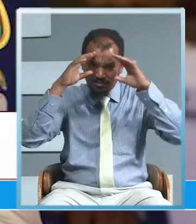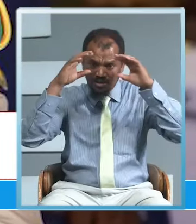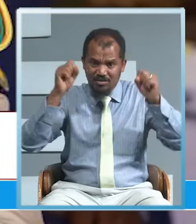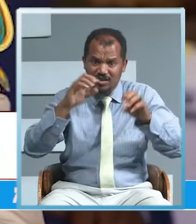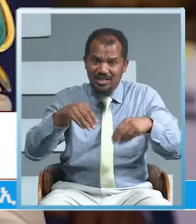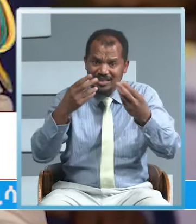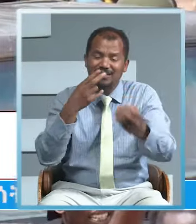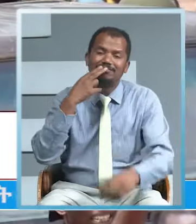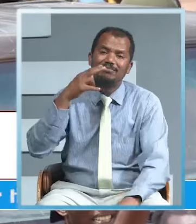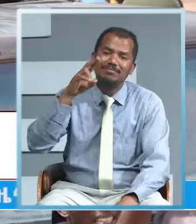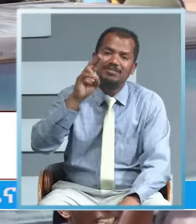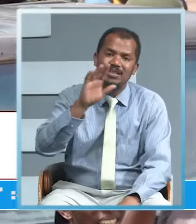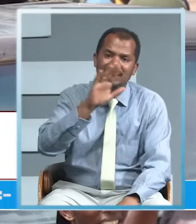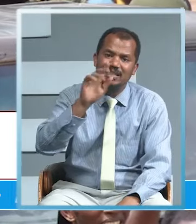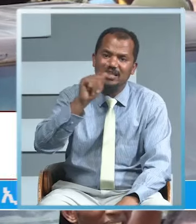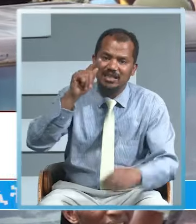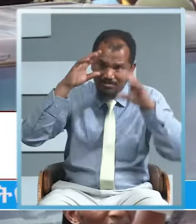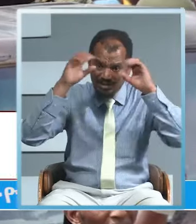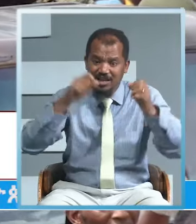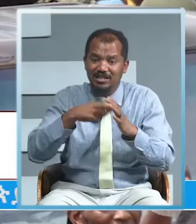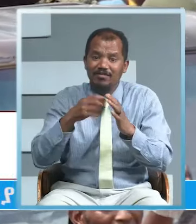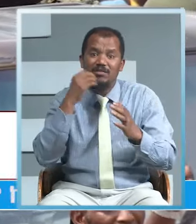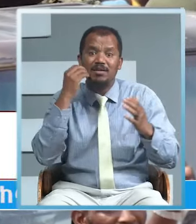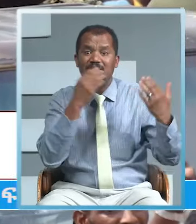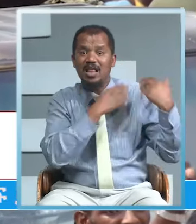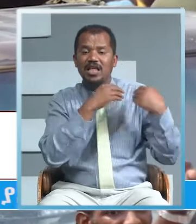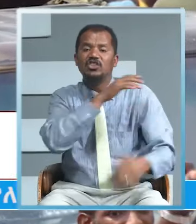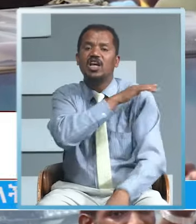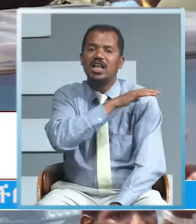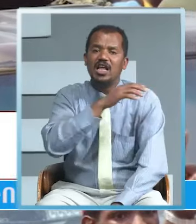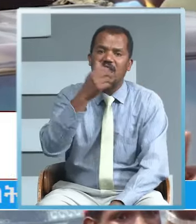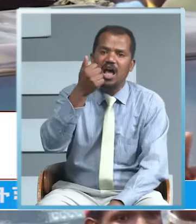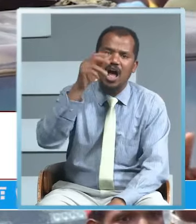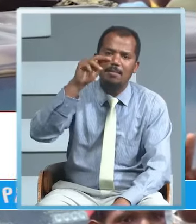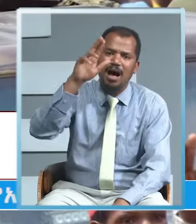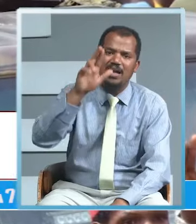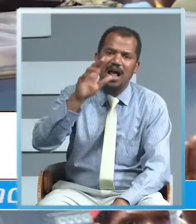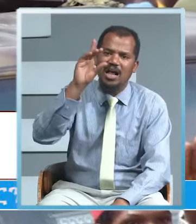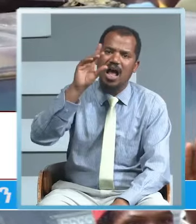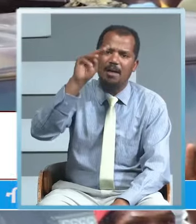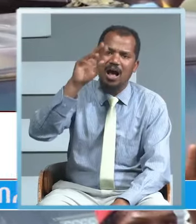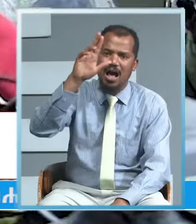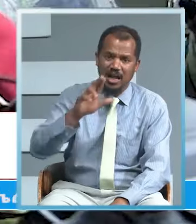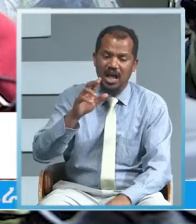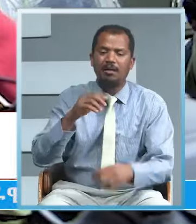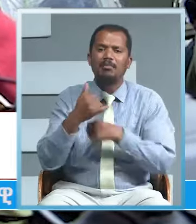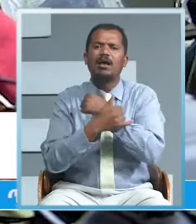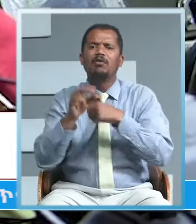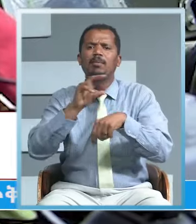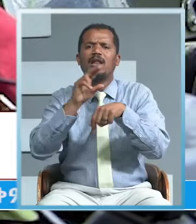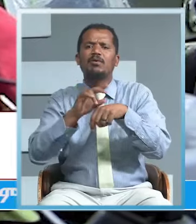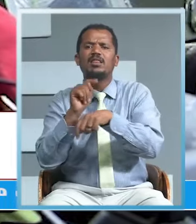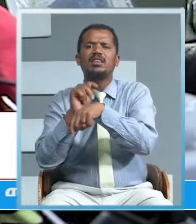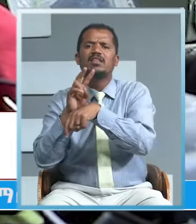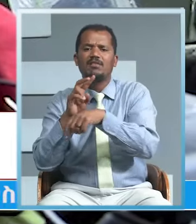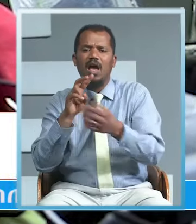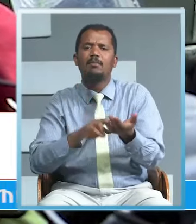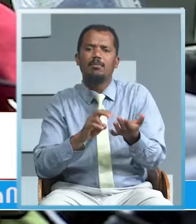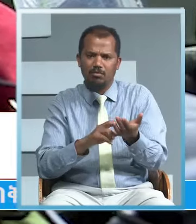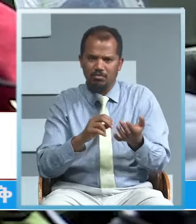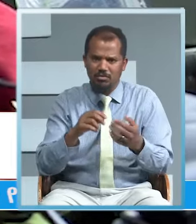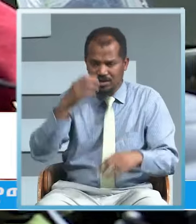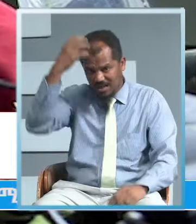በፕሬዝዳንቱ የተሰጠውን ትዕዛዝ የጊኒው ፕሬዝዳንት ጽፈት ቤት ኃላፊ ብርጋደር ጀነራል አማራ ካማራ በሀገሪቱ ብሔራዊ ቴሌቪዥን ጣቢያ